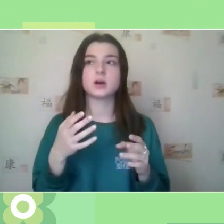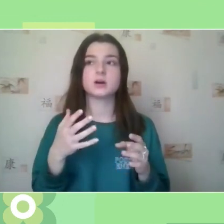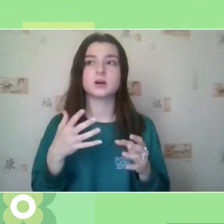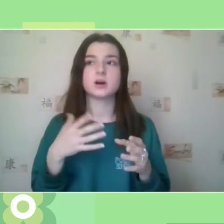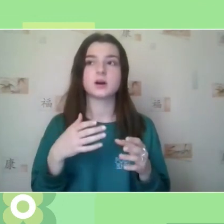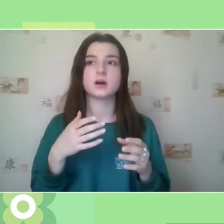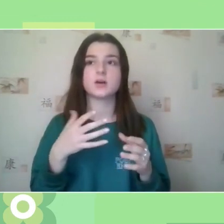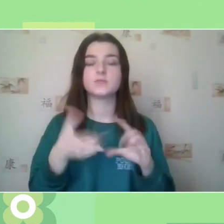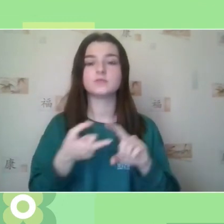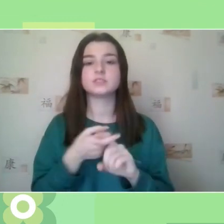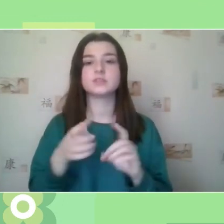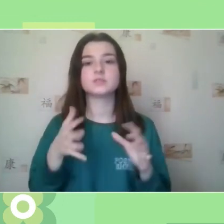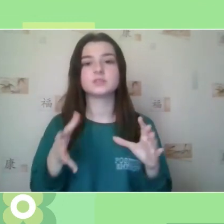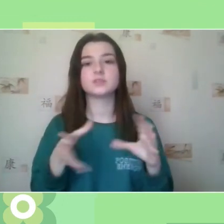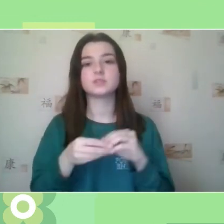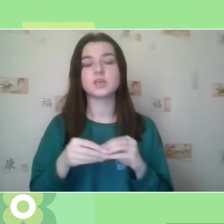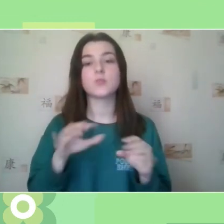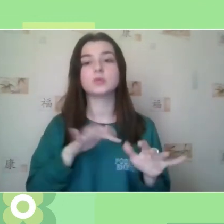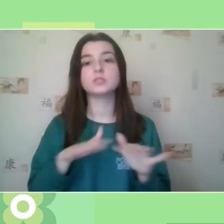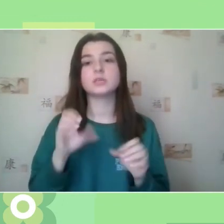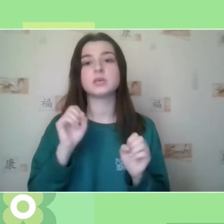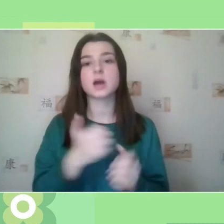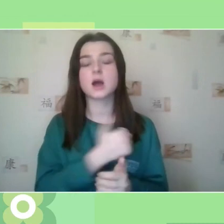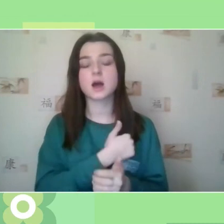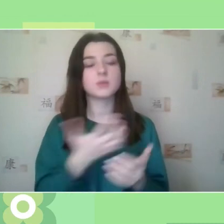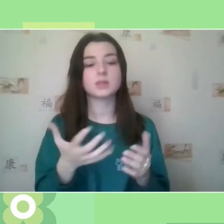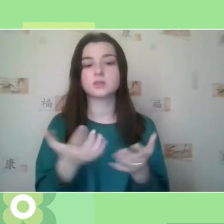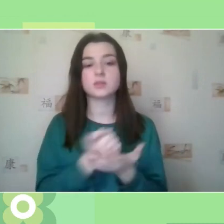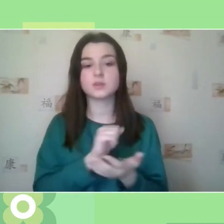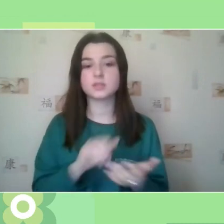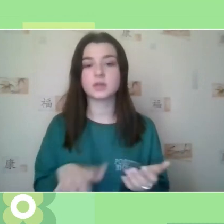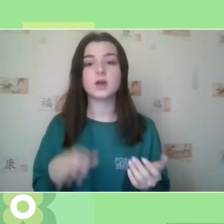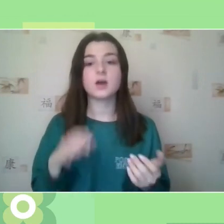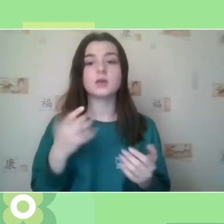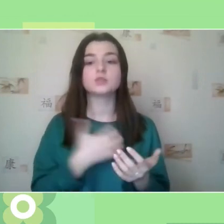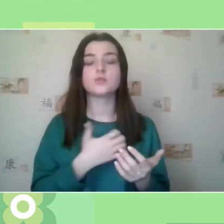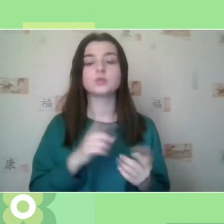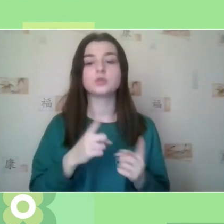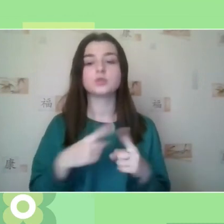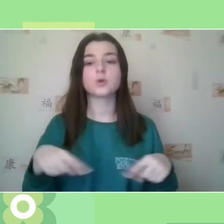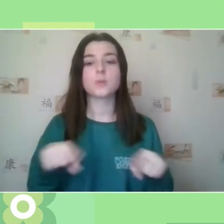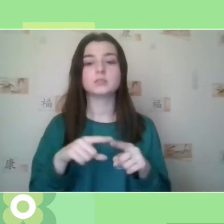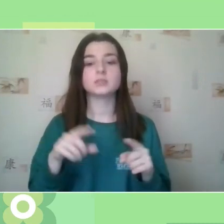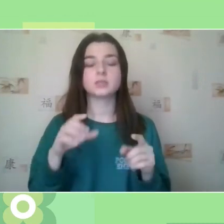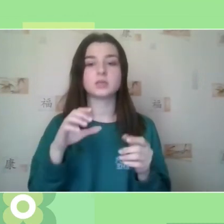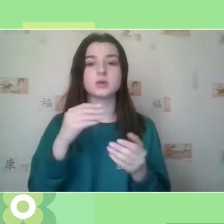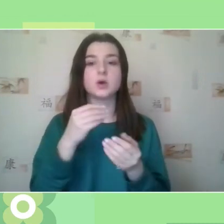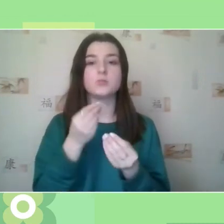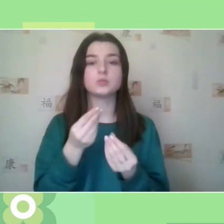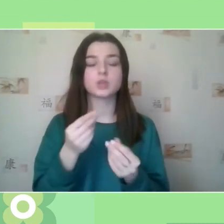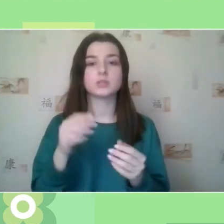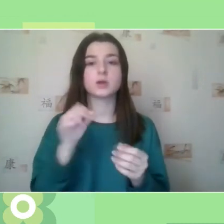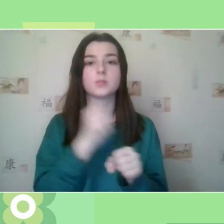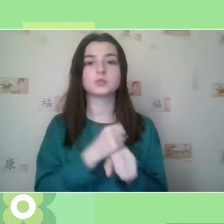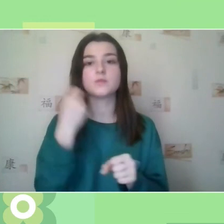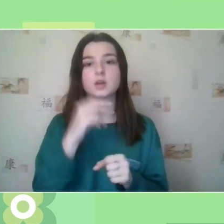як армія, не обійдеться. Тому, якщо ви хочете, щоб громадський бюджет працював краще, треба входити до тих